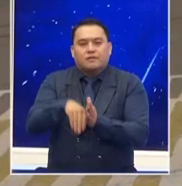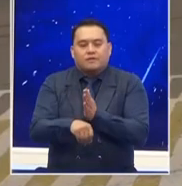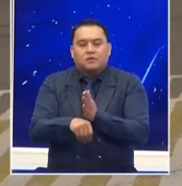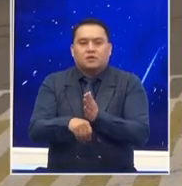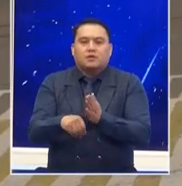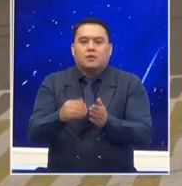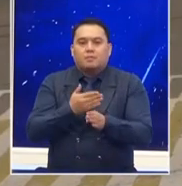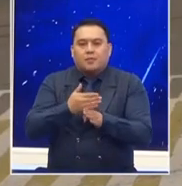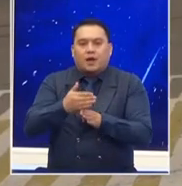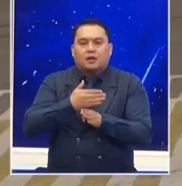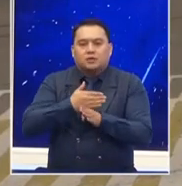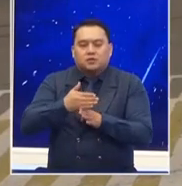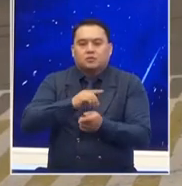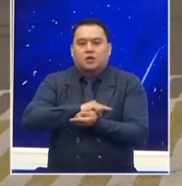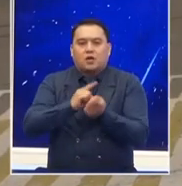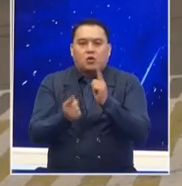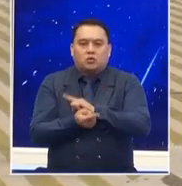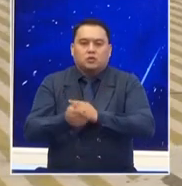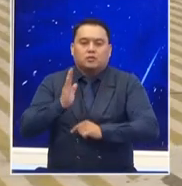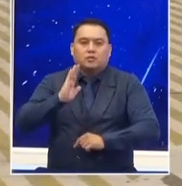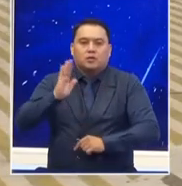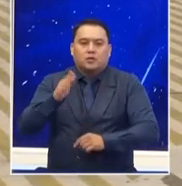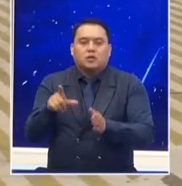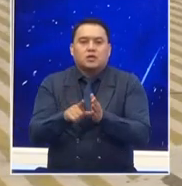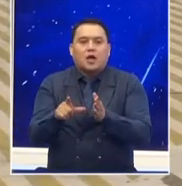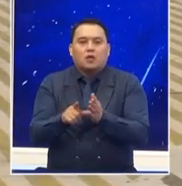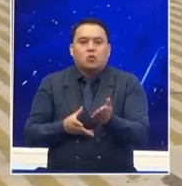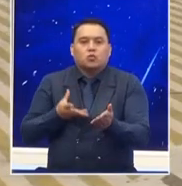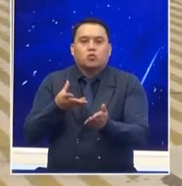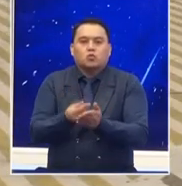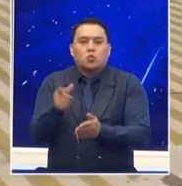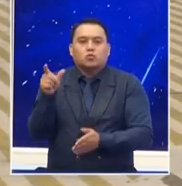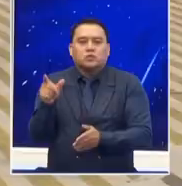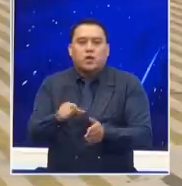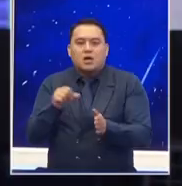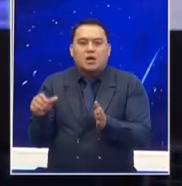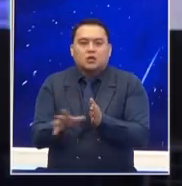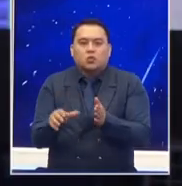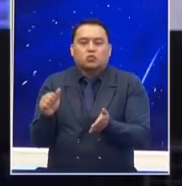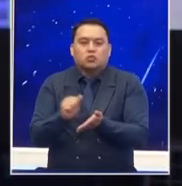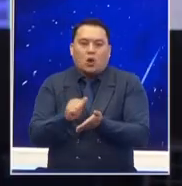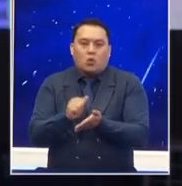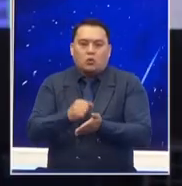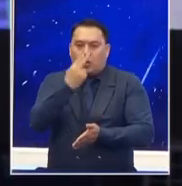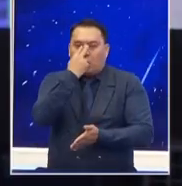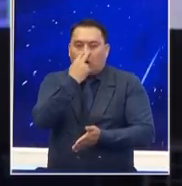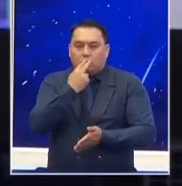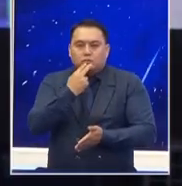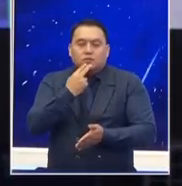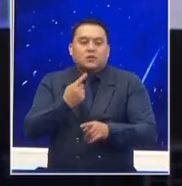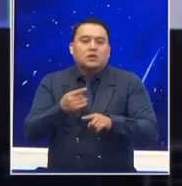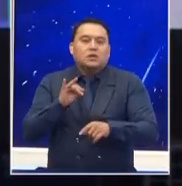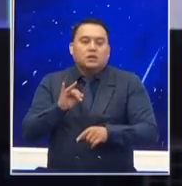дейін біртіндеп көшу үшін жүзеге асырылады. Және салық төлеушілердің электрондық құжаттармен жұмыс істеуге бейімделуіне